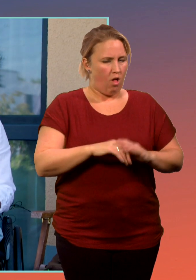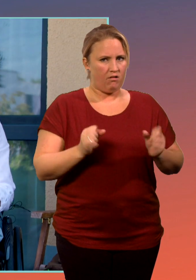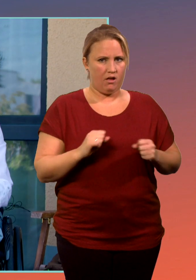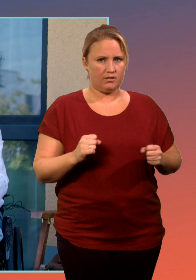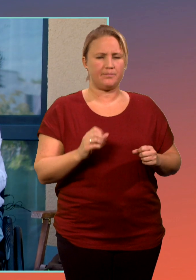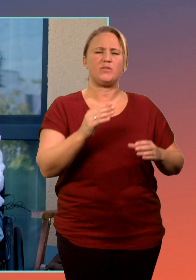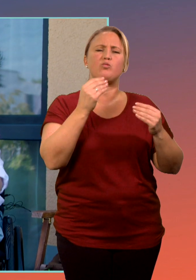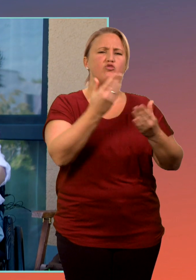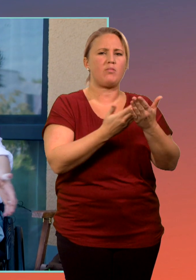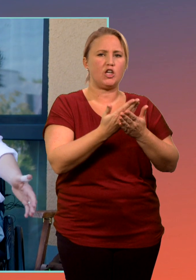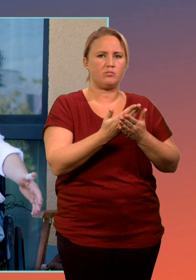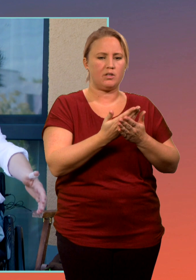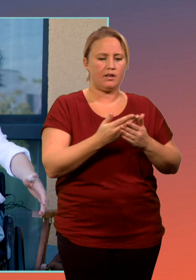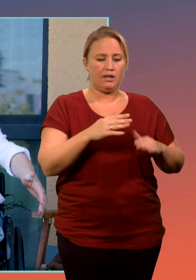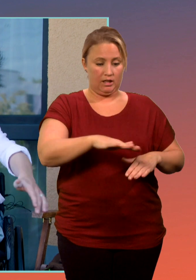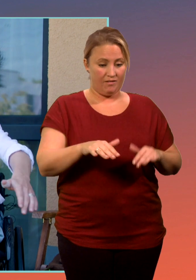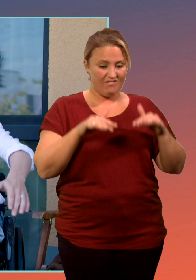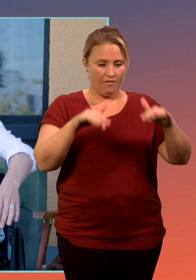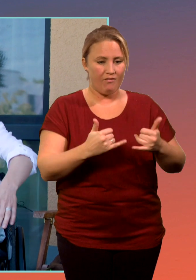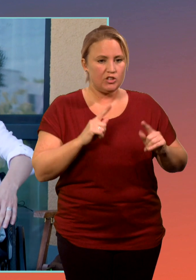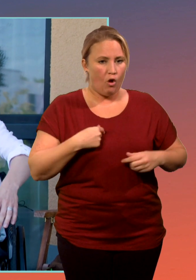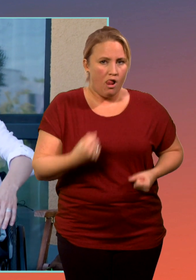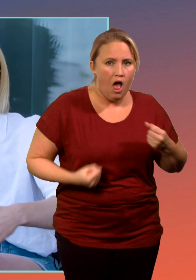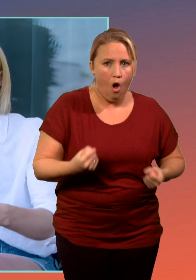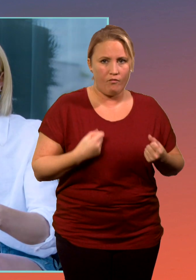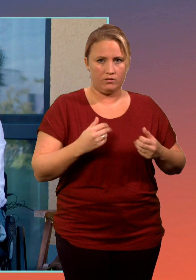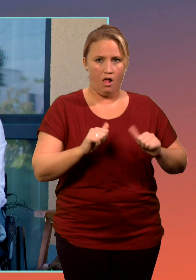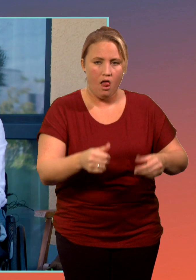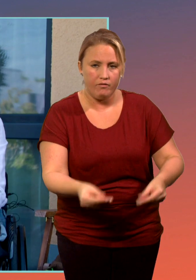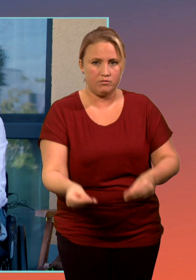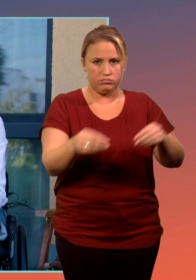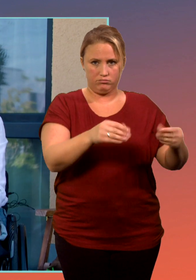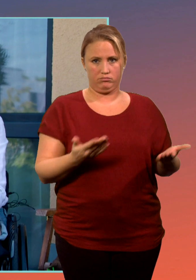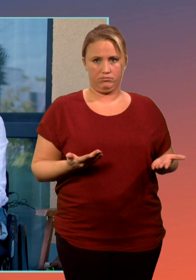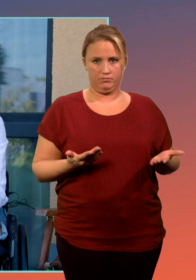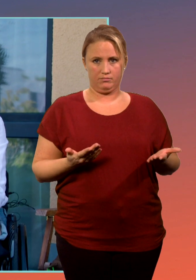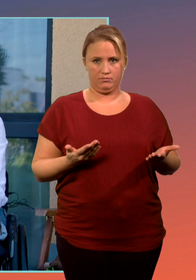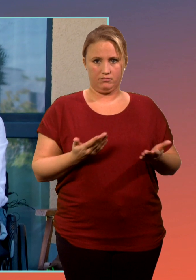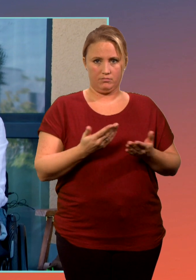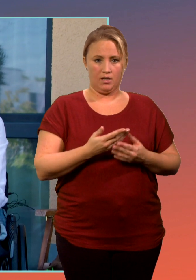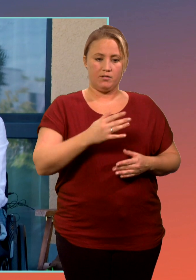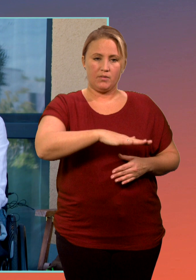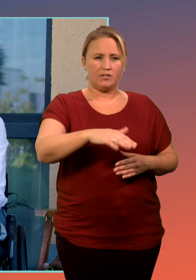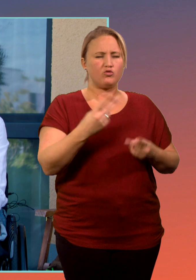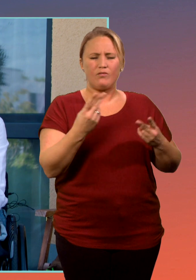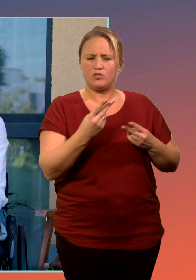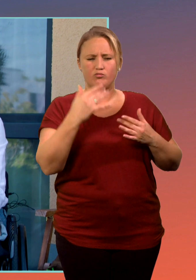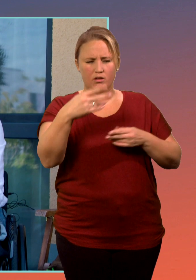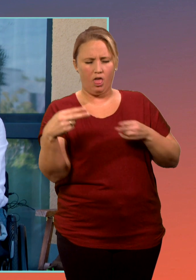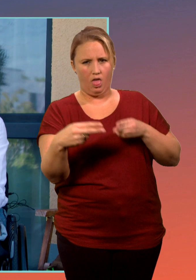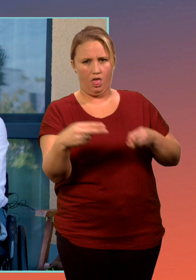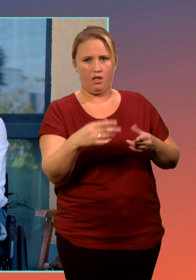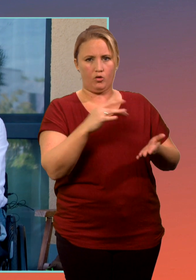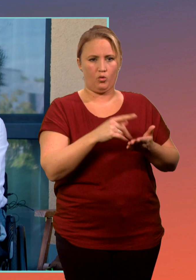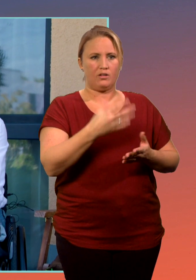Standardbeispiel ist immer, wenn das Kind im Sandkasten fällt, wie soll ich hinterherrennen? Wie soll ich das Kind aufheben? Oder das Kind würde auf jeden Fall später mal gemobbt, wenn es in der Schule ist, weil wer